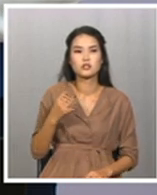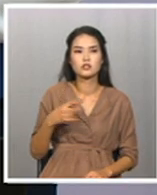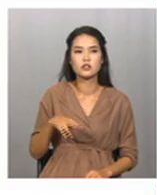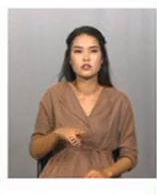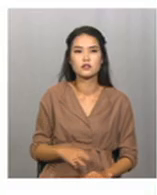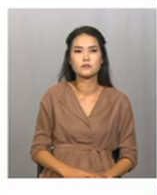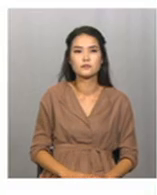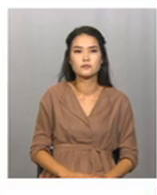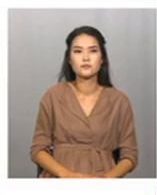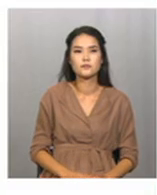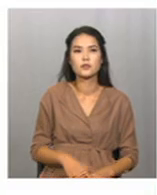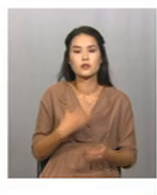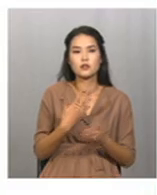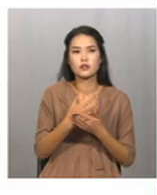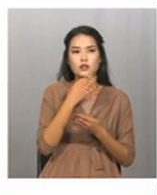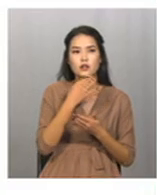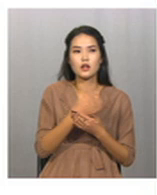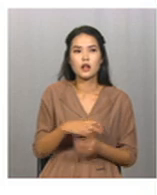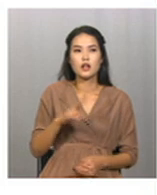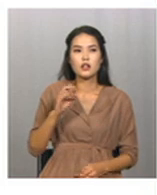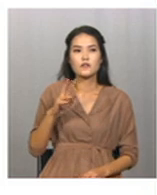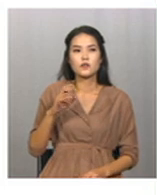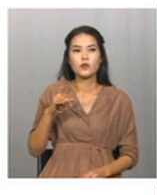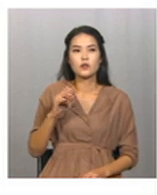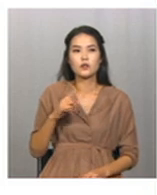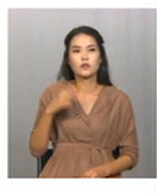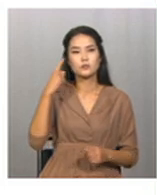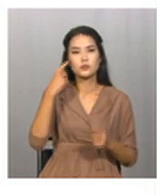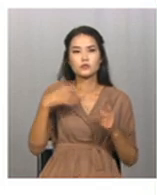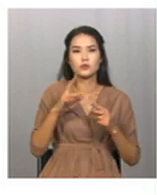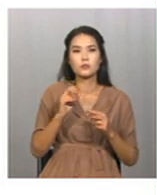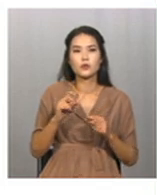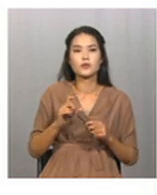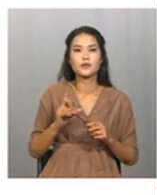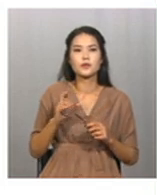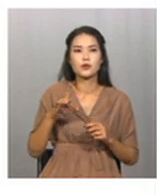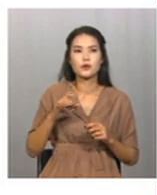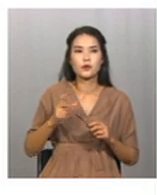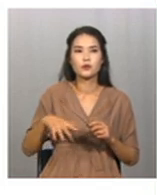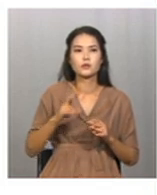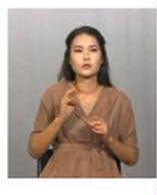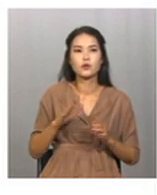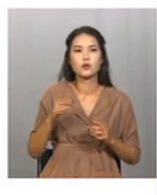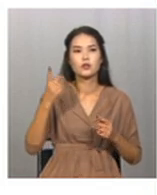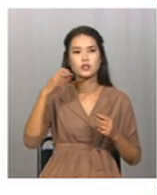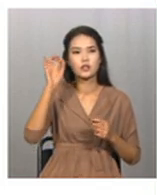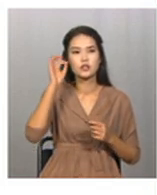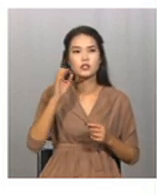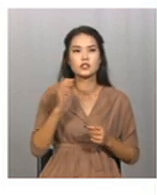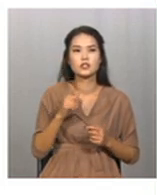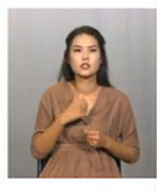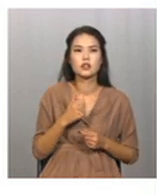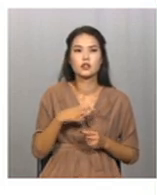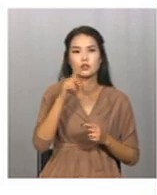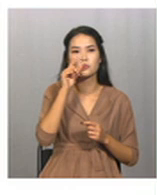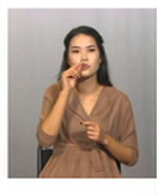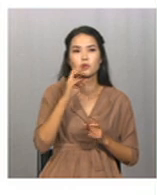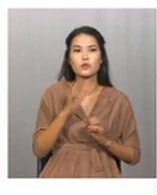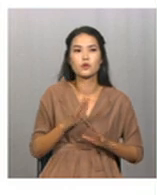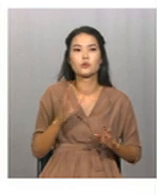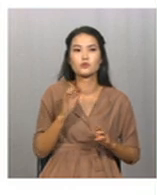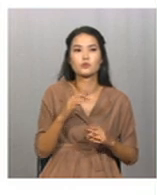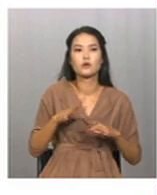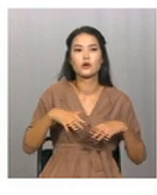нация. Примерный ответ. Лев Николаевич подразумевает под народом не только солдат, крестьян, мужиков, не